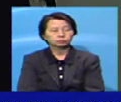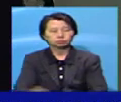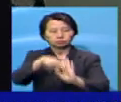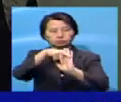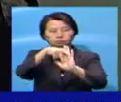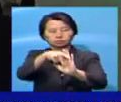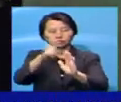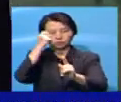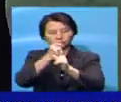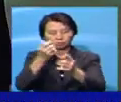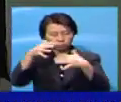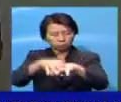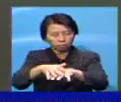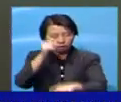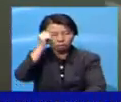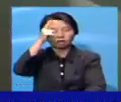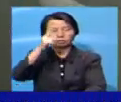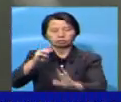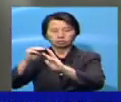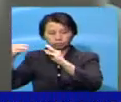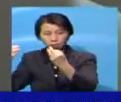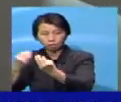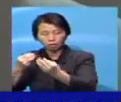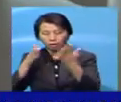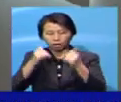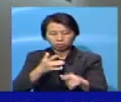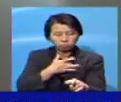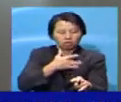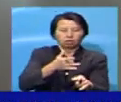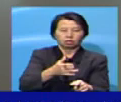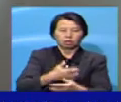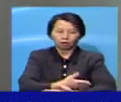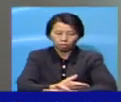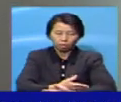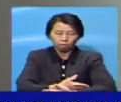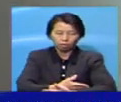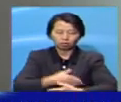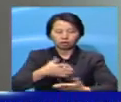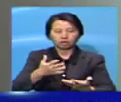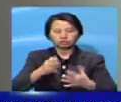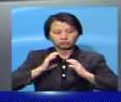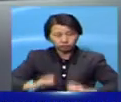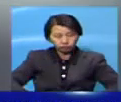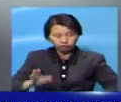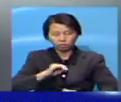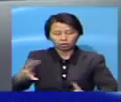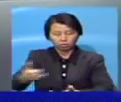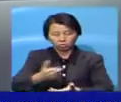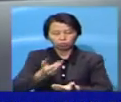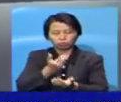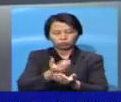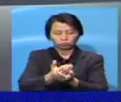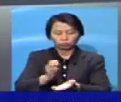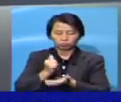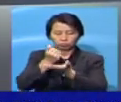Pameran bertujuan memupuk kesedaran masyarakat agar peka terhadap anak-anak autisma selain mengumpul dana bagi